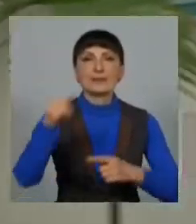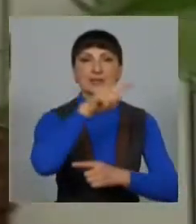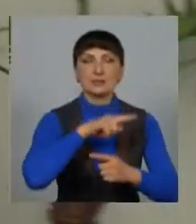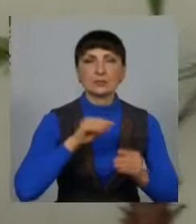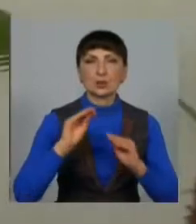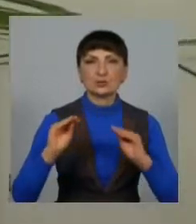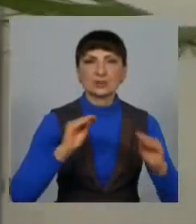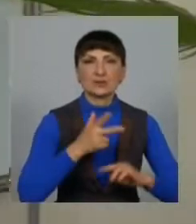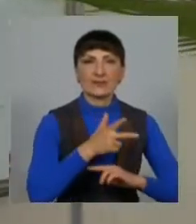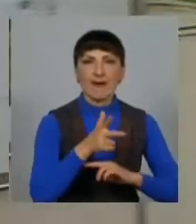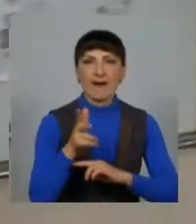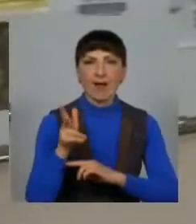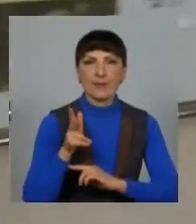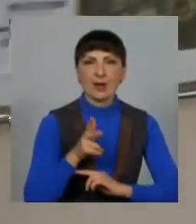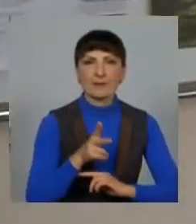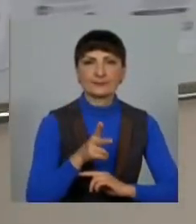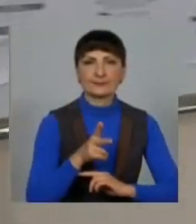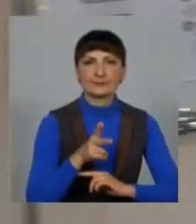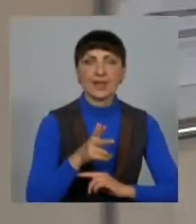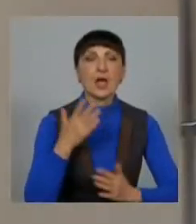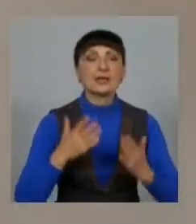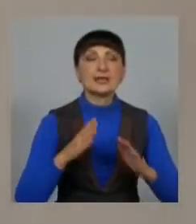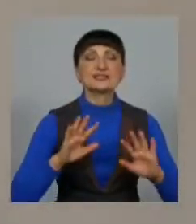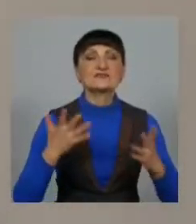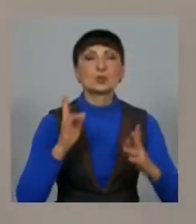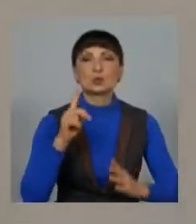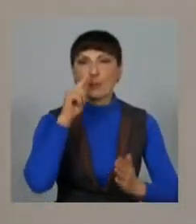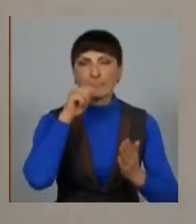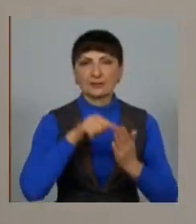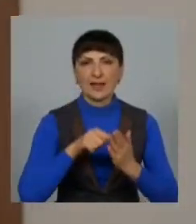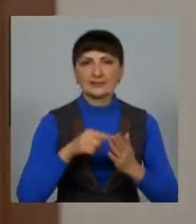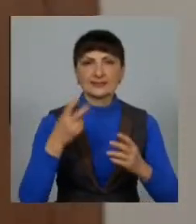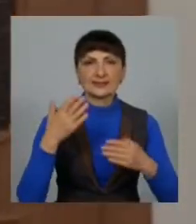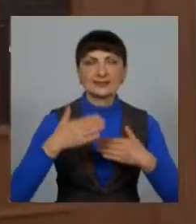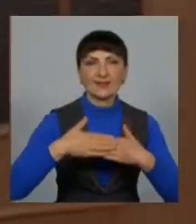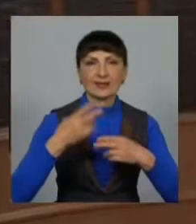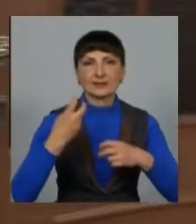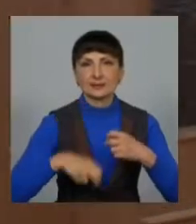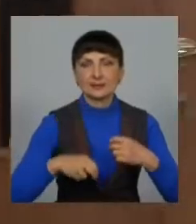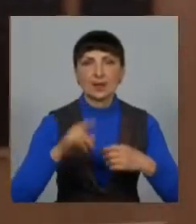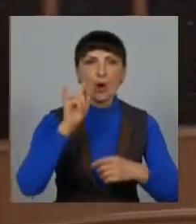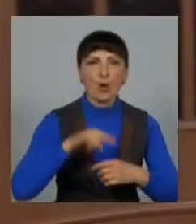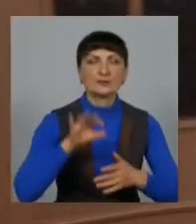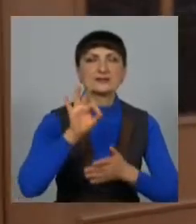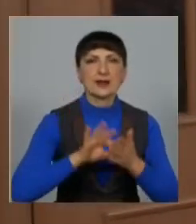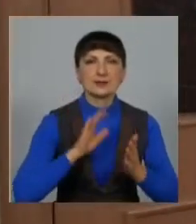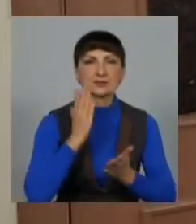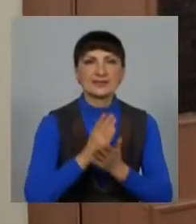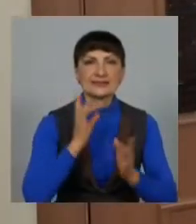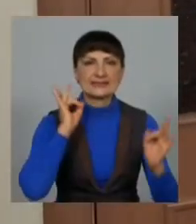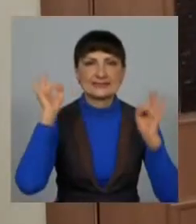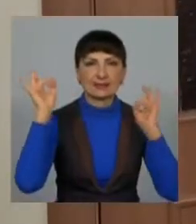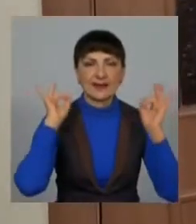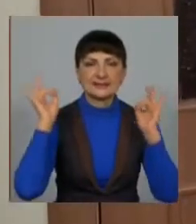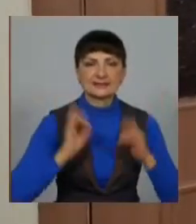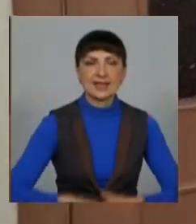здания установлены камеры видеонаблюдения. А если в случае кто-то попытается взломать двери и окна, то сразу же срабатывает